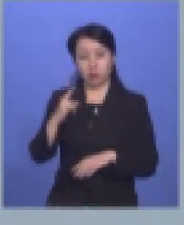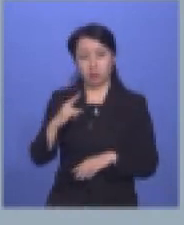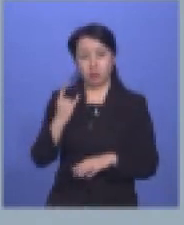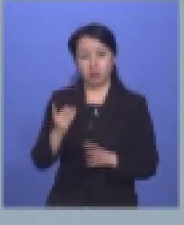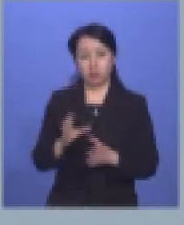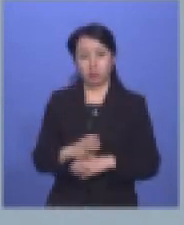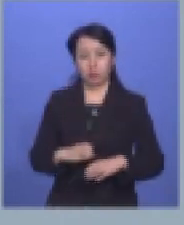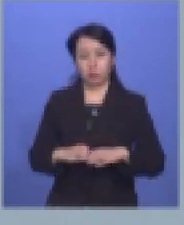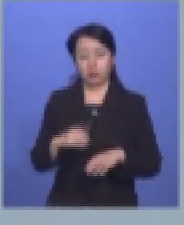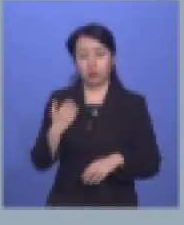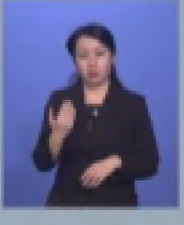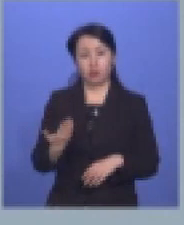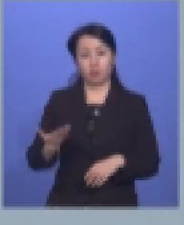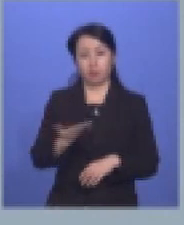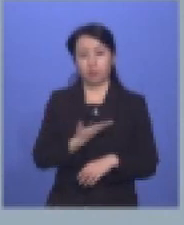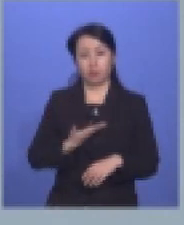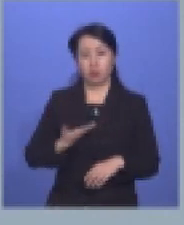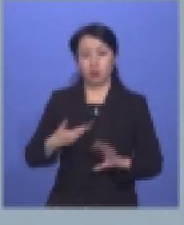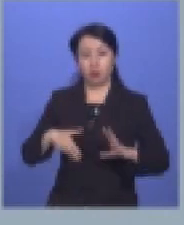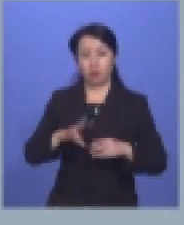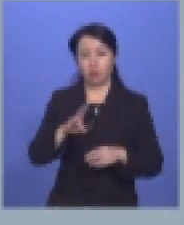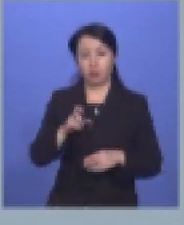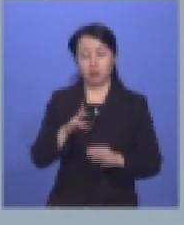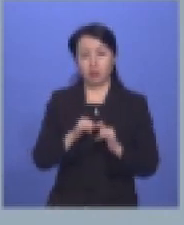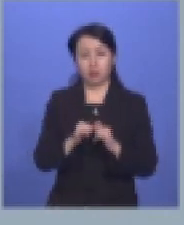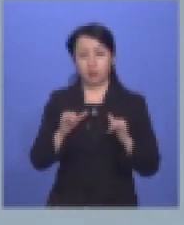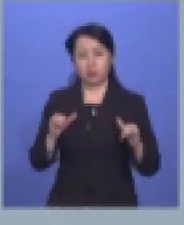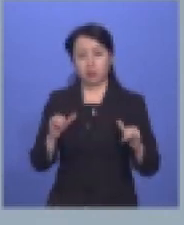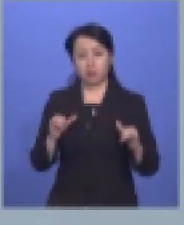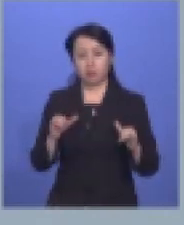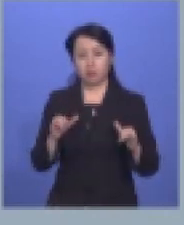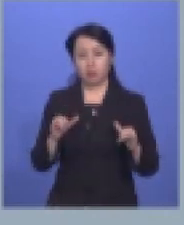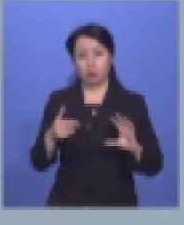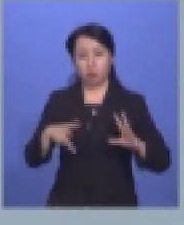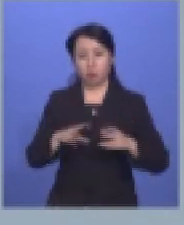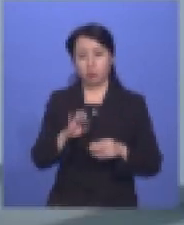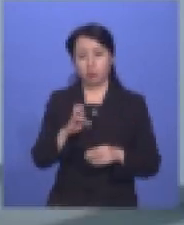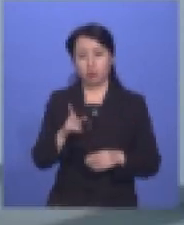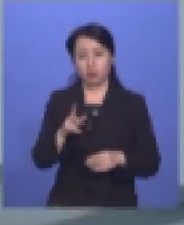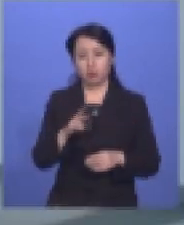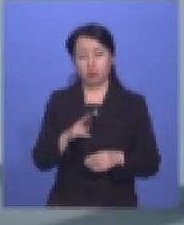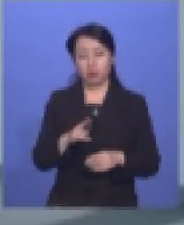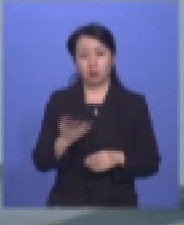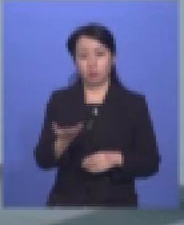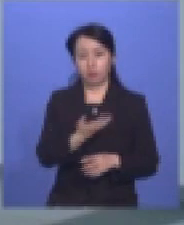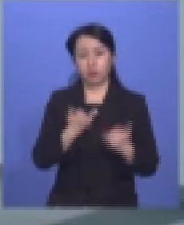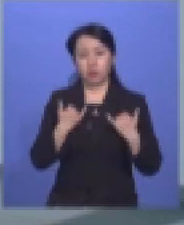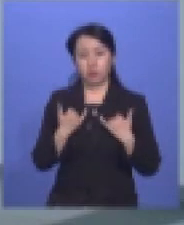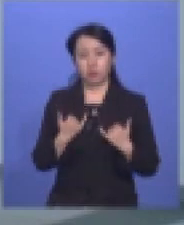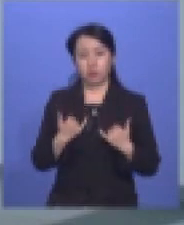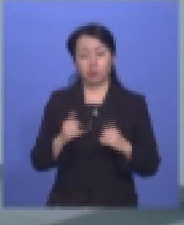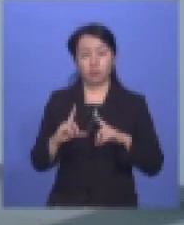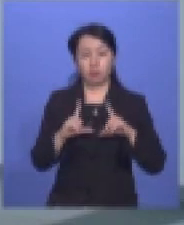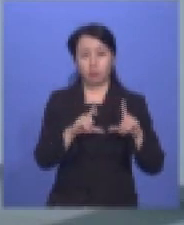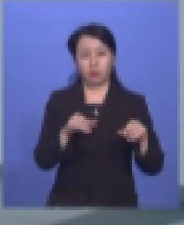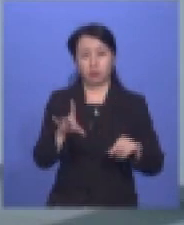там мы общая медиация развиваем нашу организацию развивает общую медиацию именно мы сейчас проезжаем по